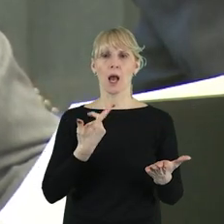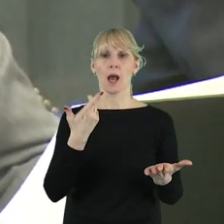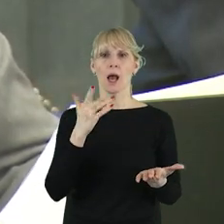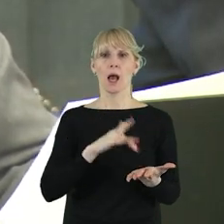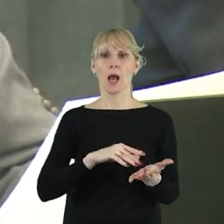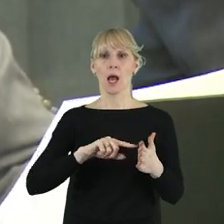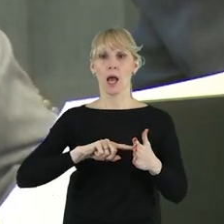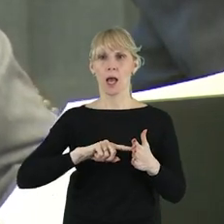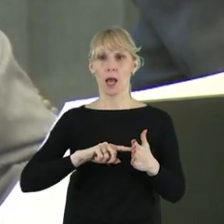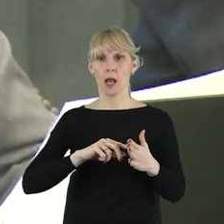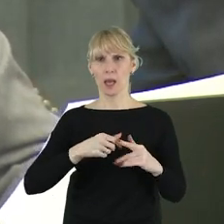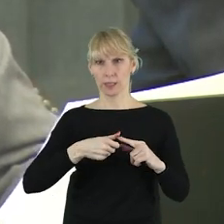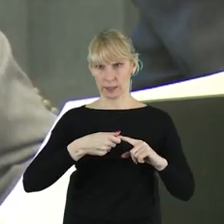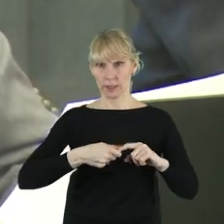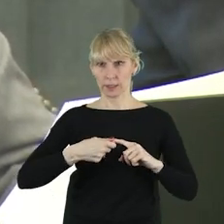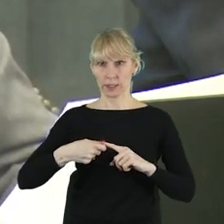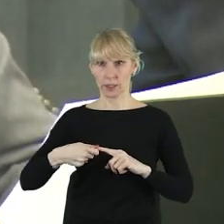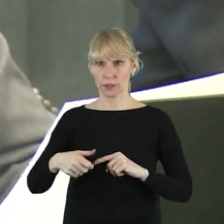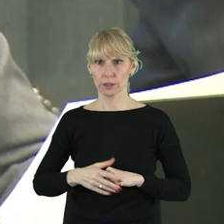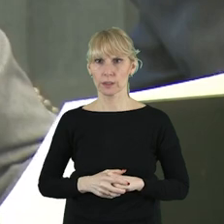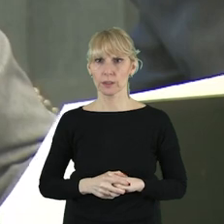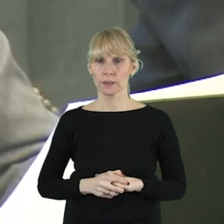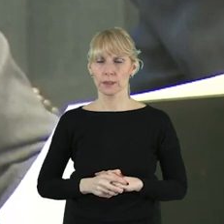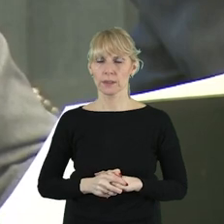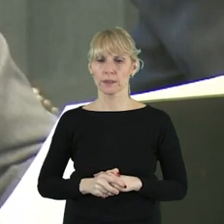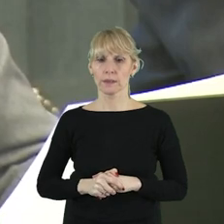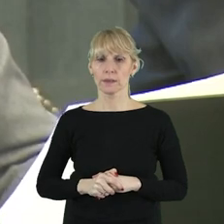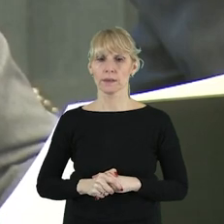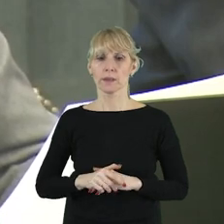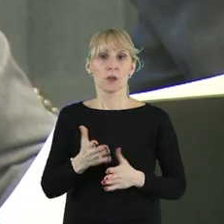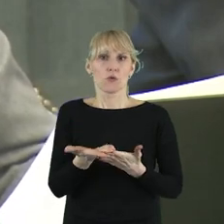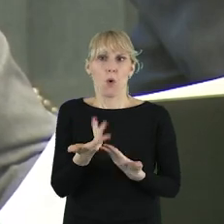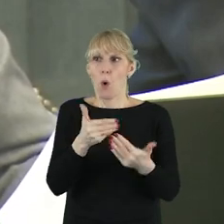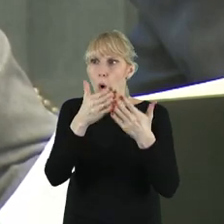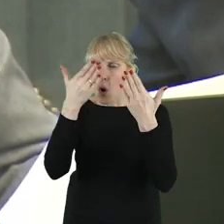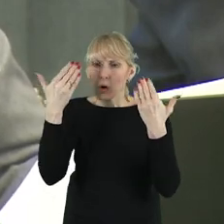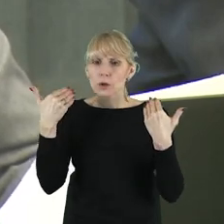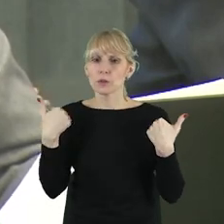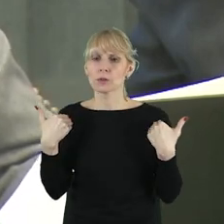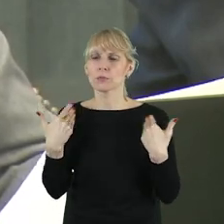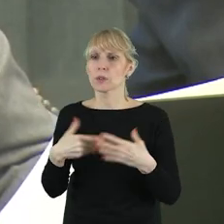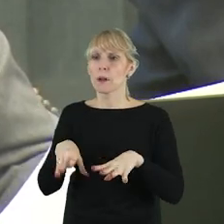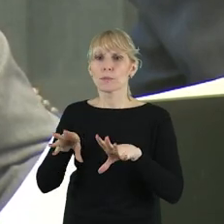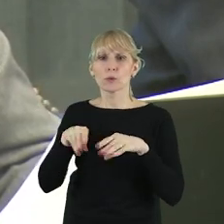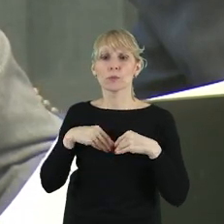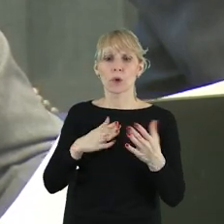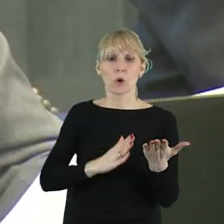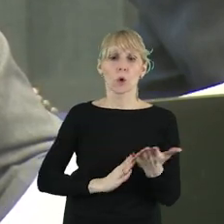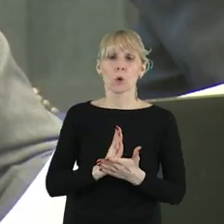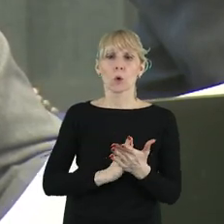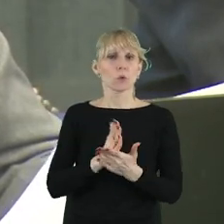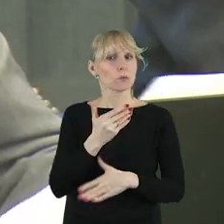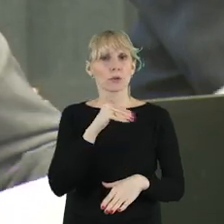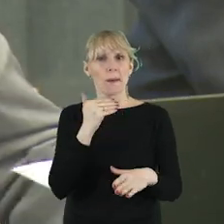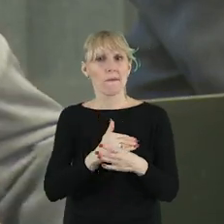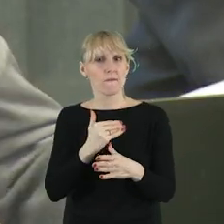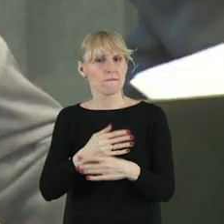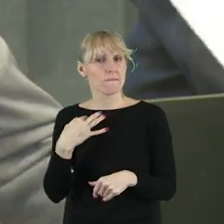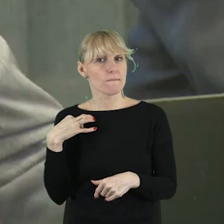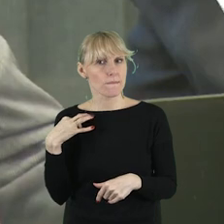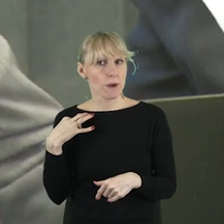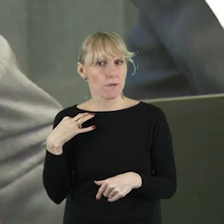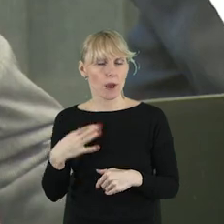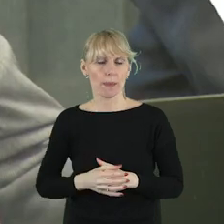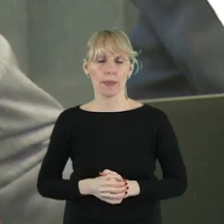szpital przejmuje usługi nieco z innego zakresu, też prywatnej firmy. I tutaj była nawet wielka pochwała. No teraz tego